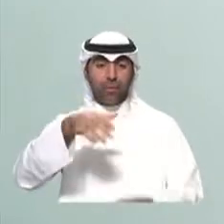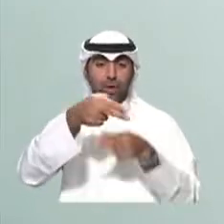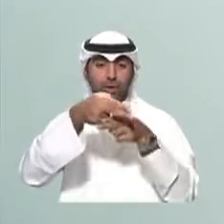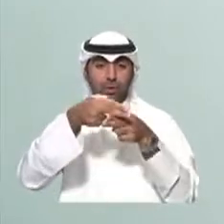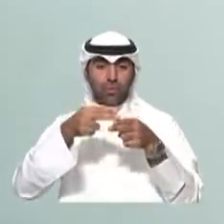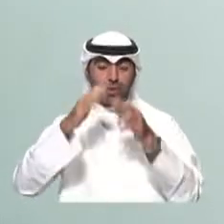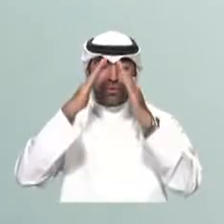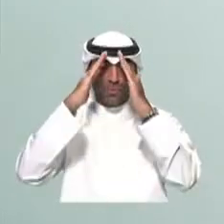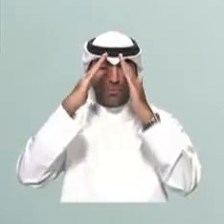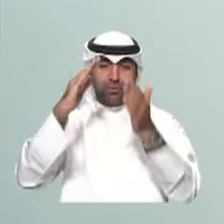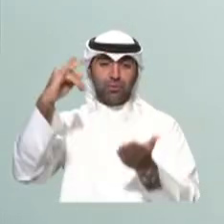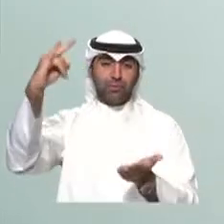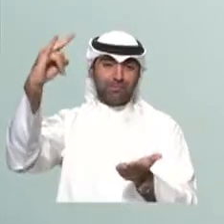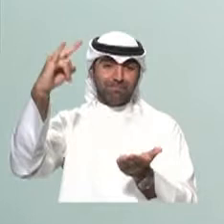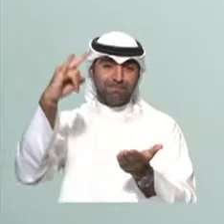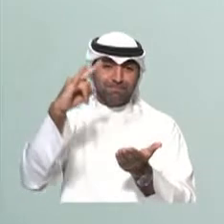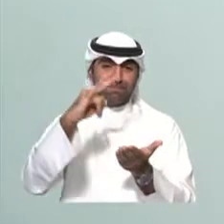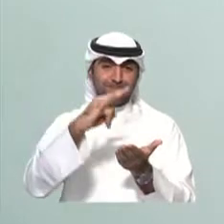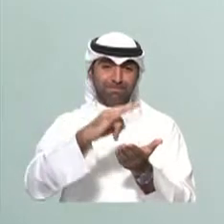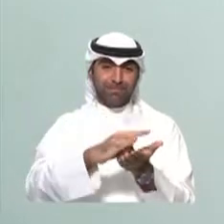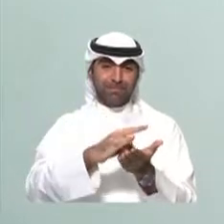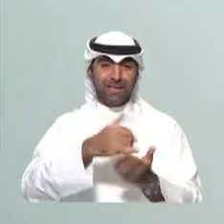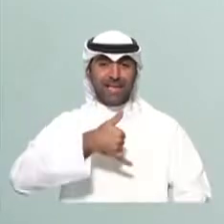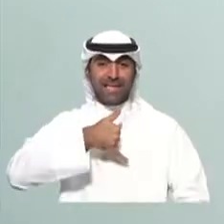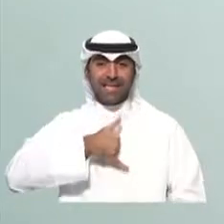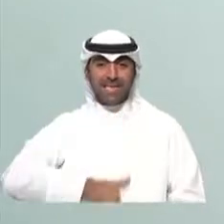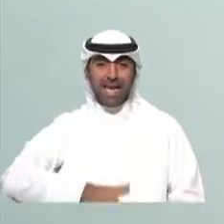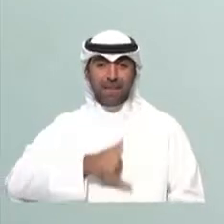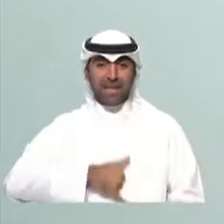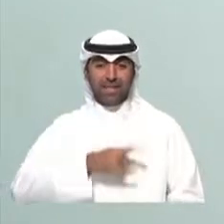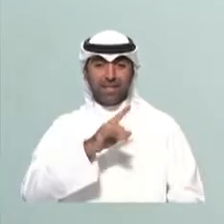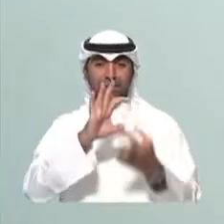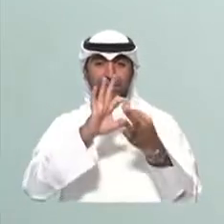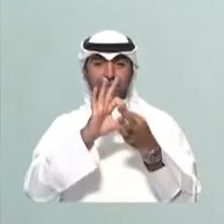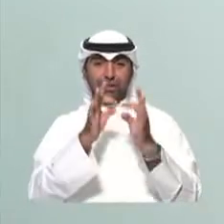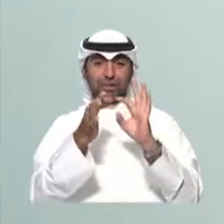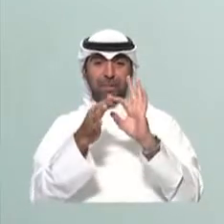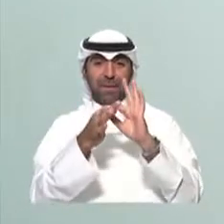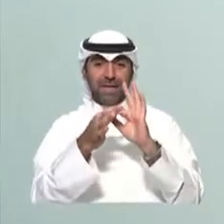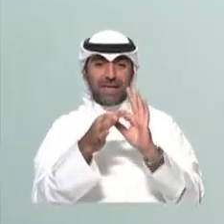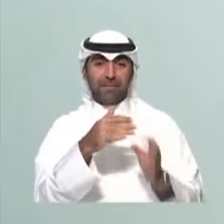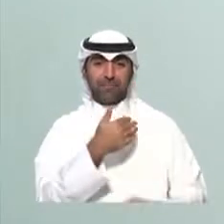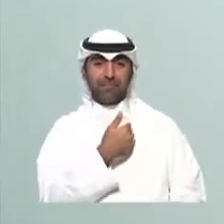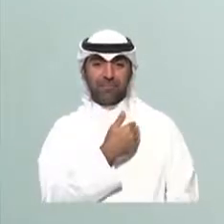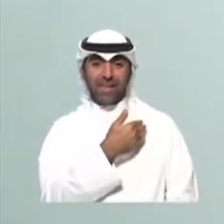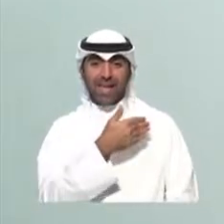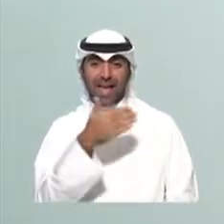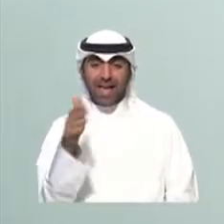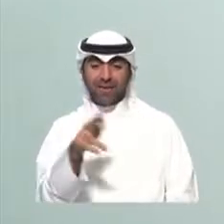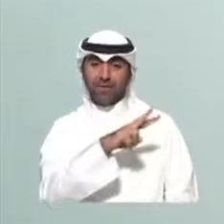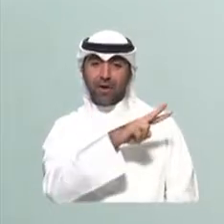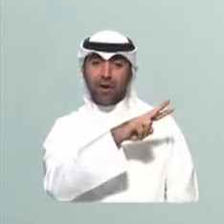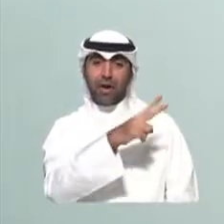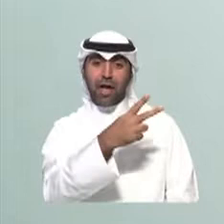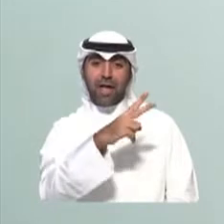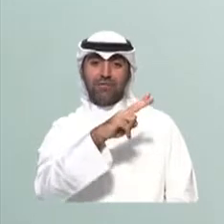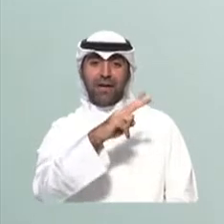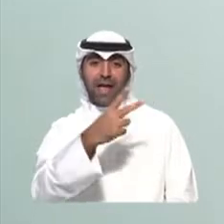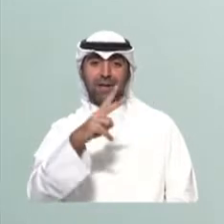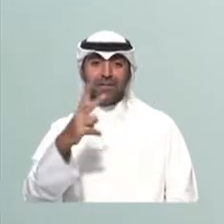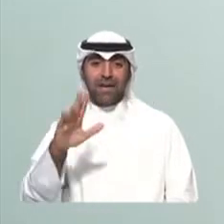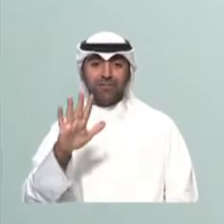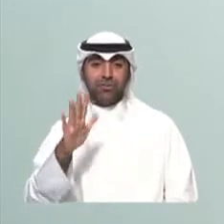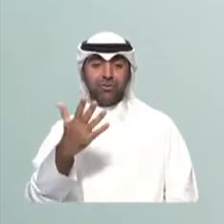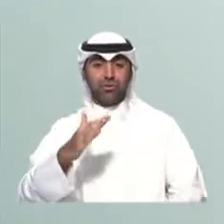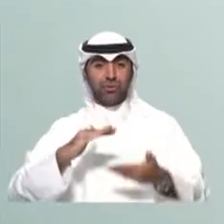وتعالى وبجمعية التنمية الخيرية التي كانت تعيش ذات الهم مع إخوانهم في